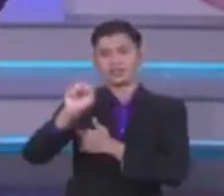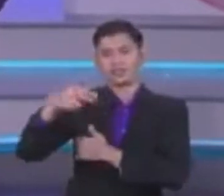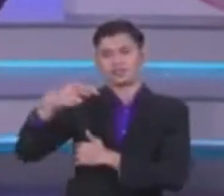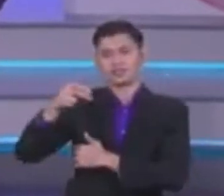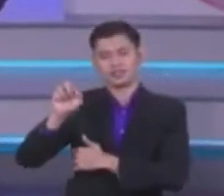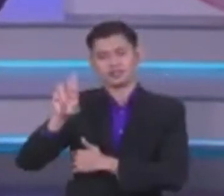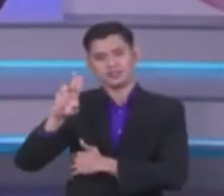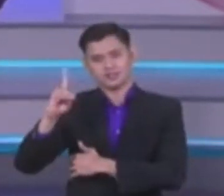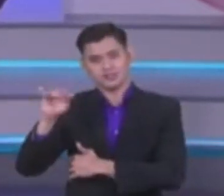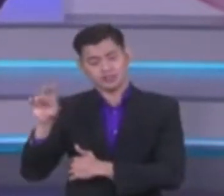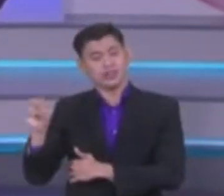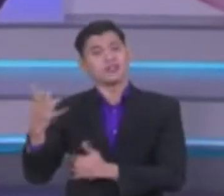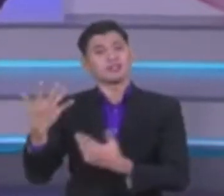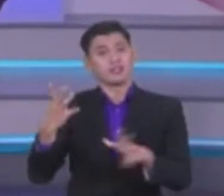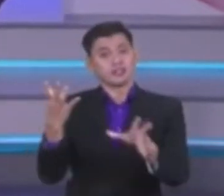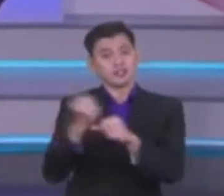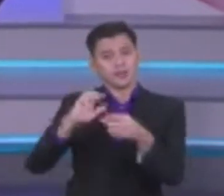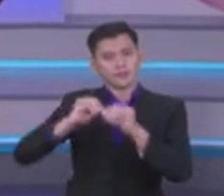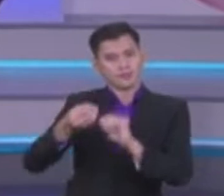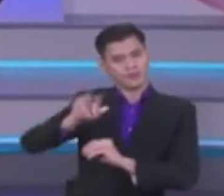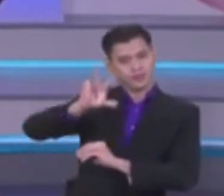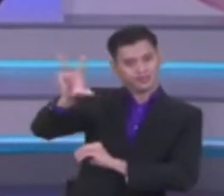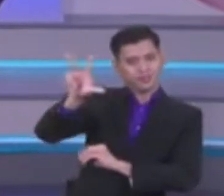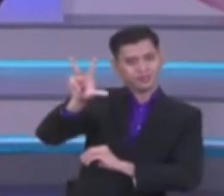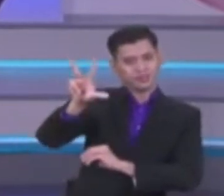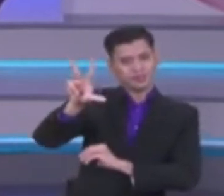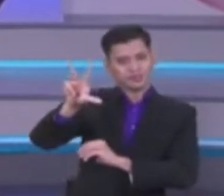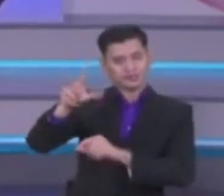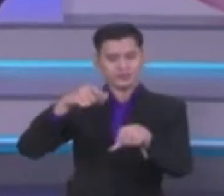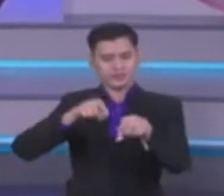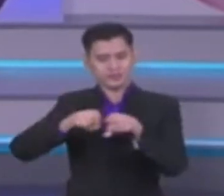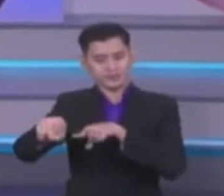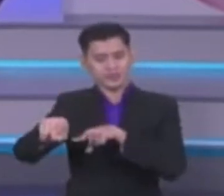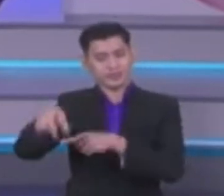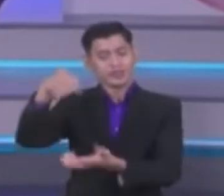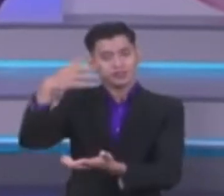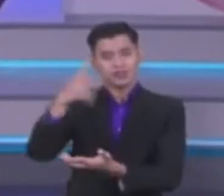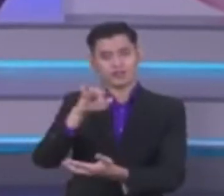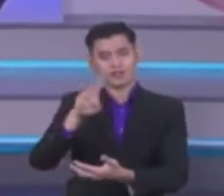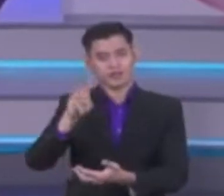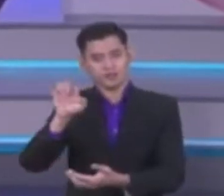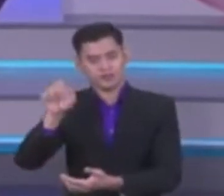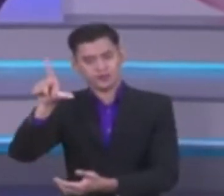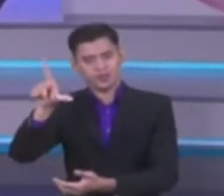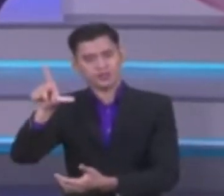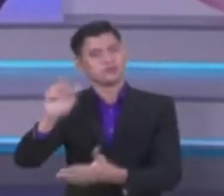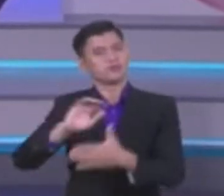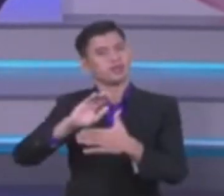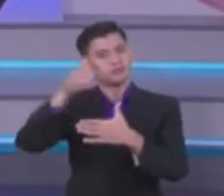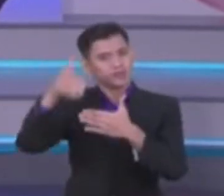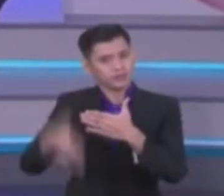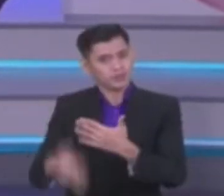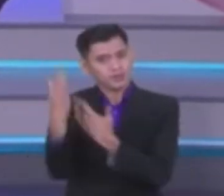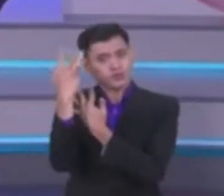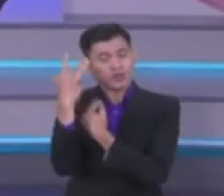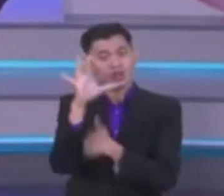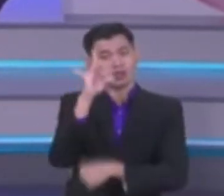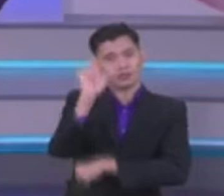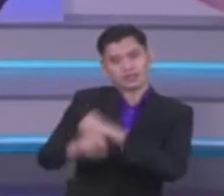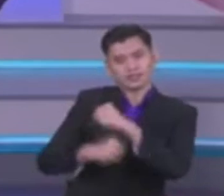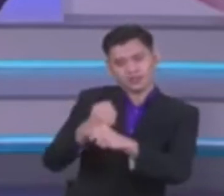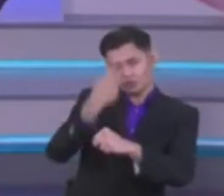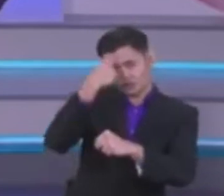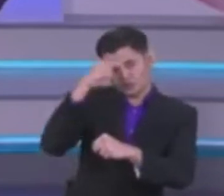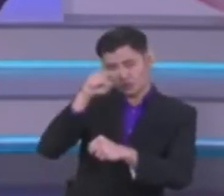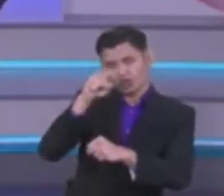sarom berjaya meraih Gangsa dalam acara Kirin di Birmingham ia sekaligus menamatkan penantiannya selama tahun untuk